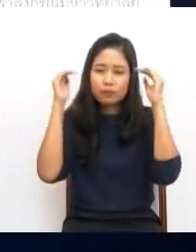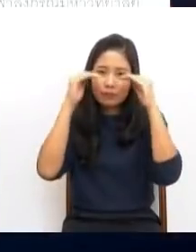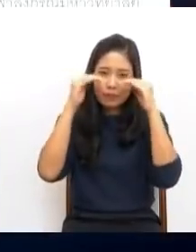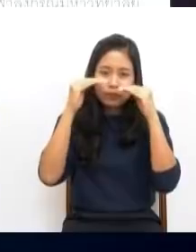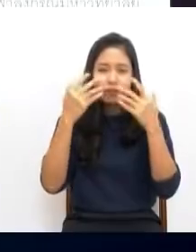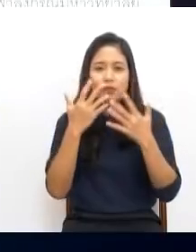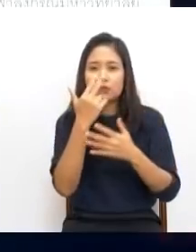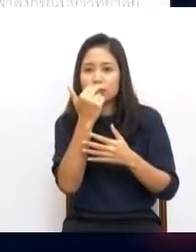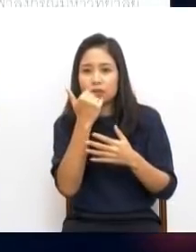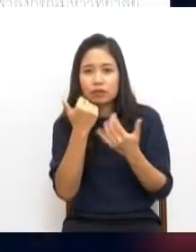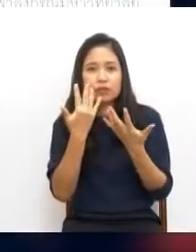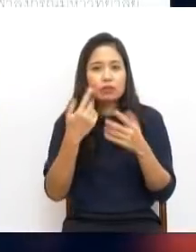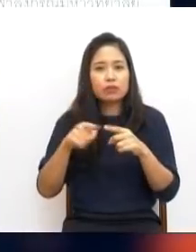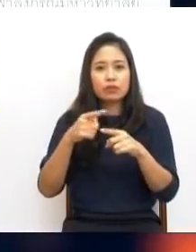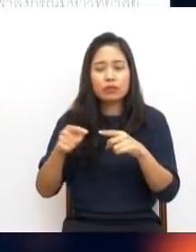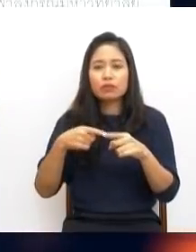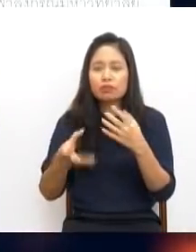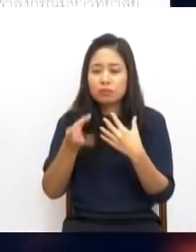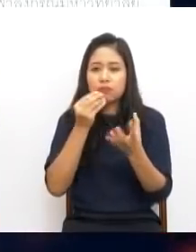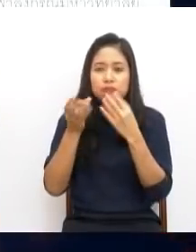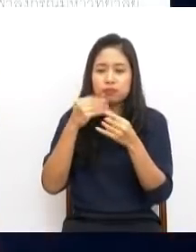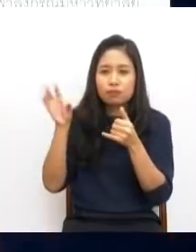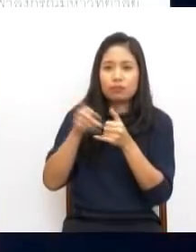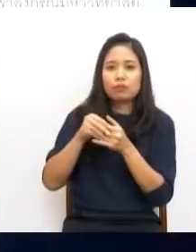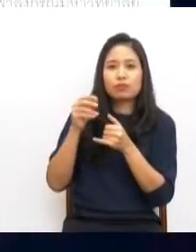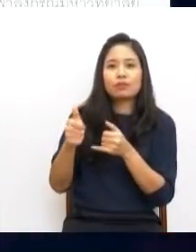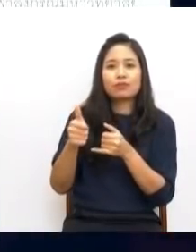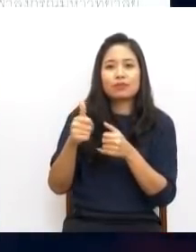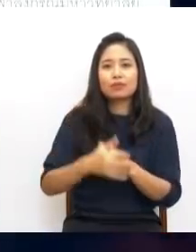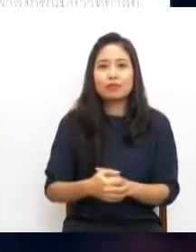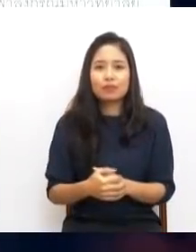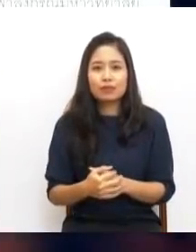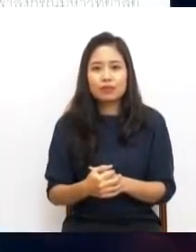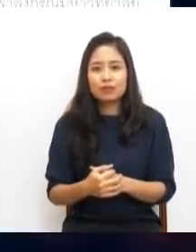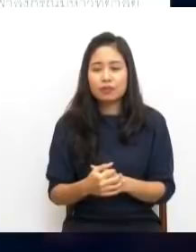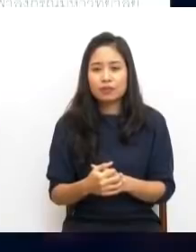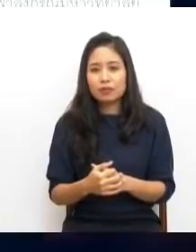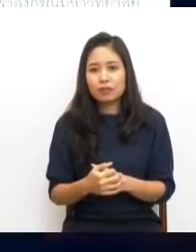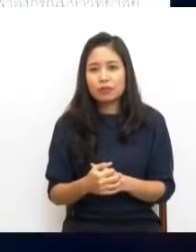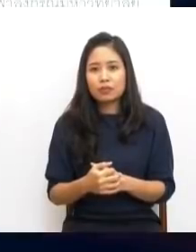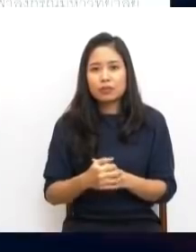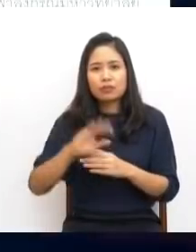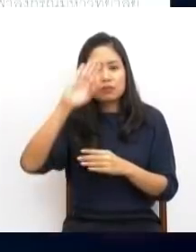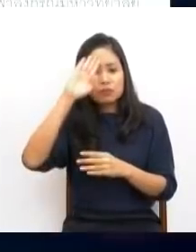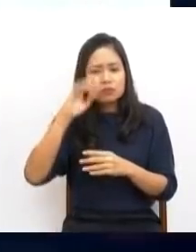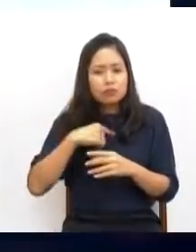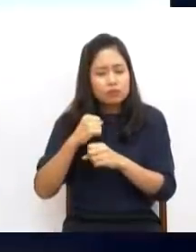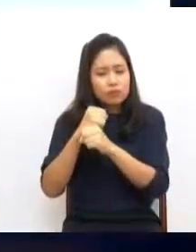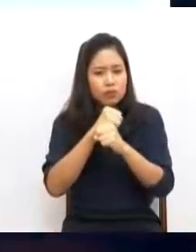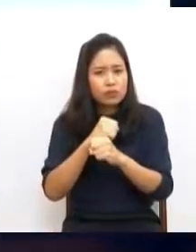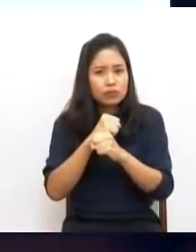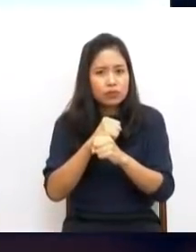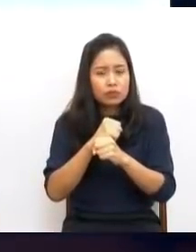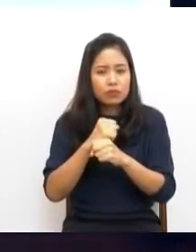จมูกค่ะเชื้อก็สามารถที่จะเข้าสู่ร่างกายได้ค่ะ อ๋อครับผมแล้วอาการที่สำคัญแล้วมีวิธีการป้องกันยังไง